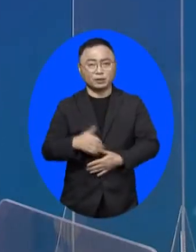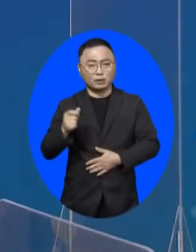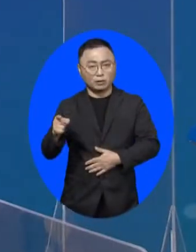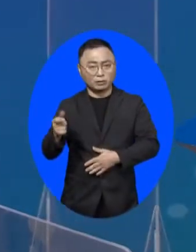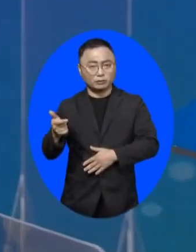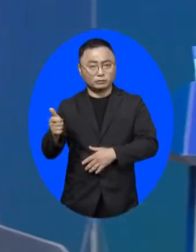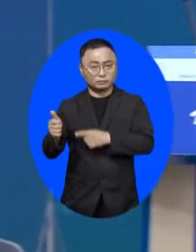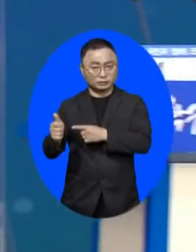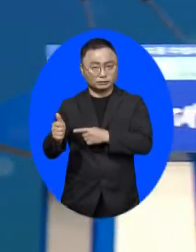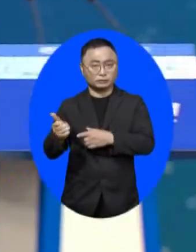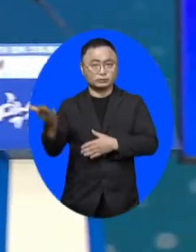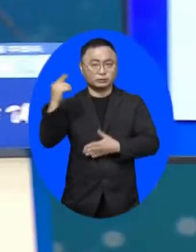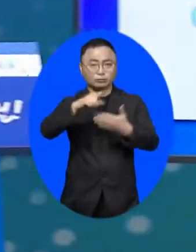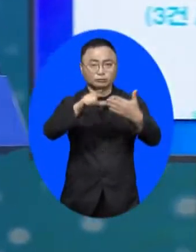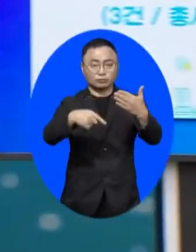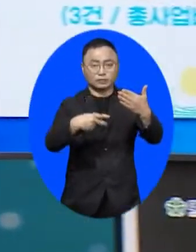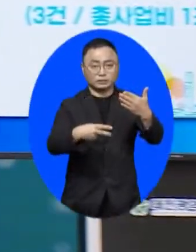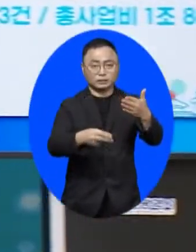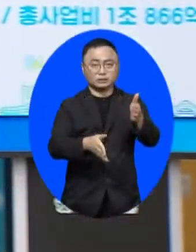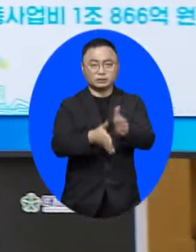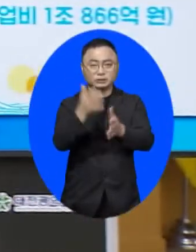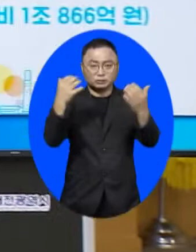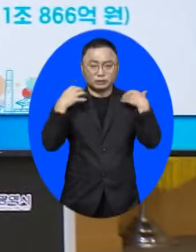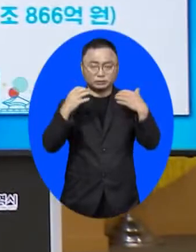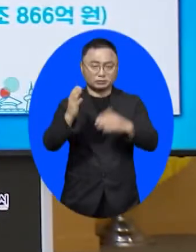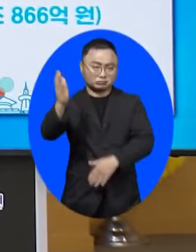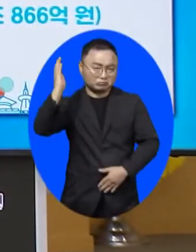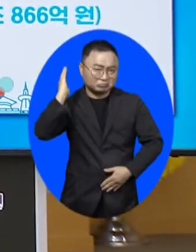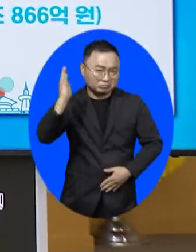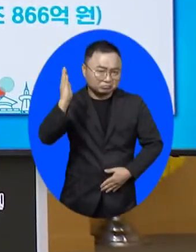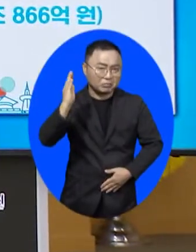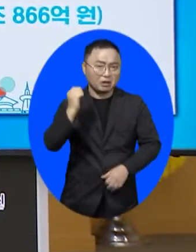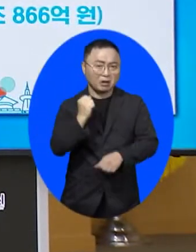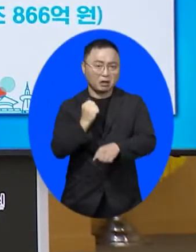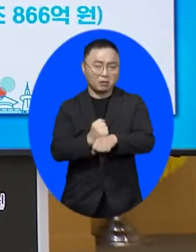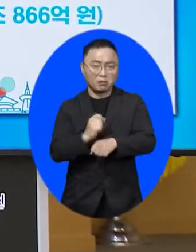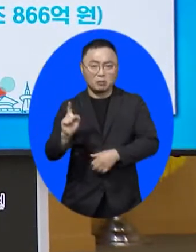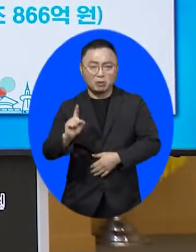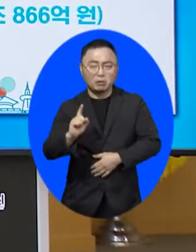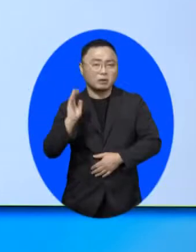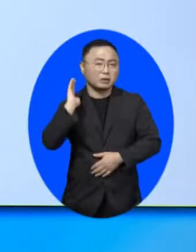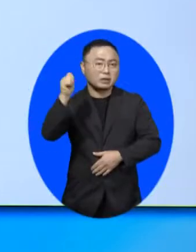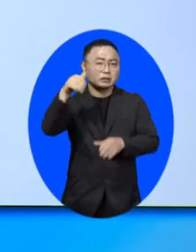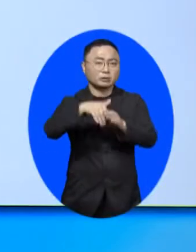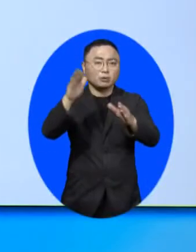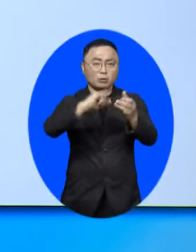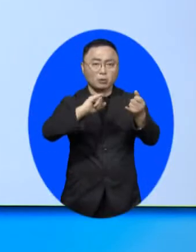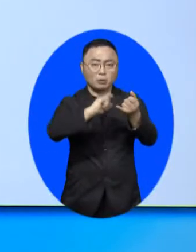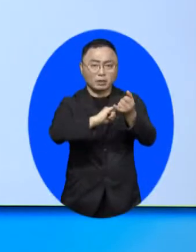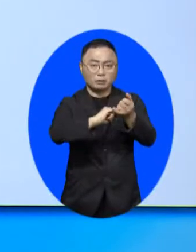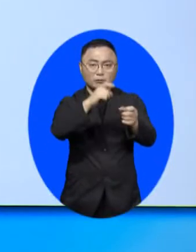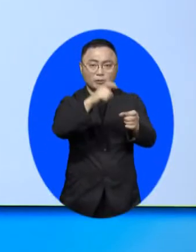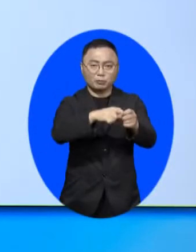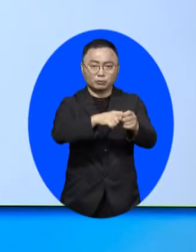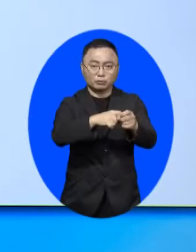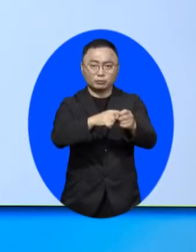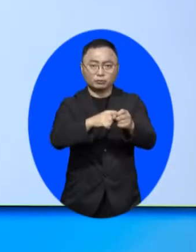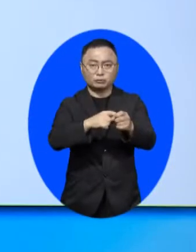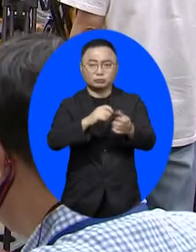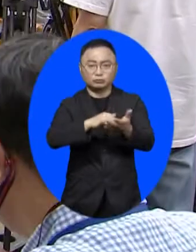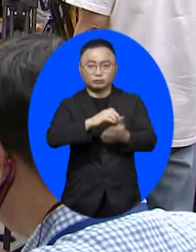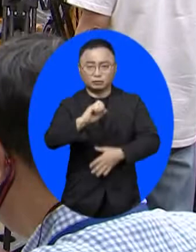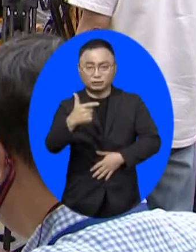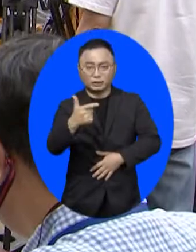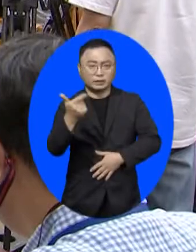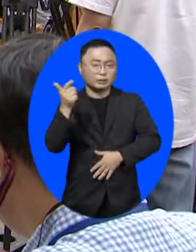허태정 대전시장이 지난 9월 2일 시청 대강당에서 브리핑을 열고 대선 공약화를 겨냥한 16개 대전